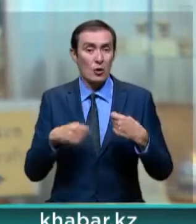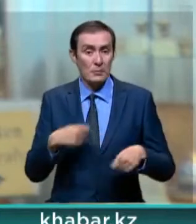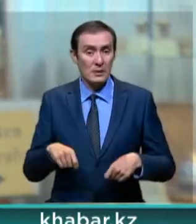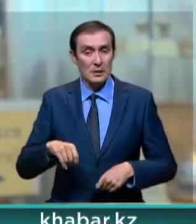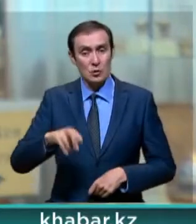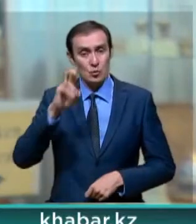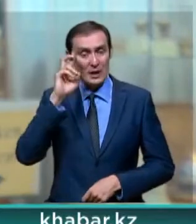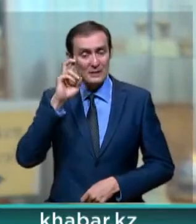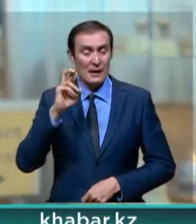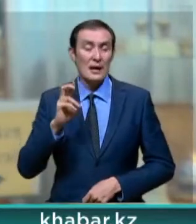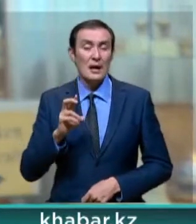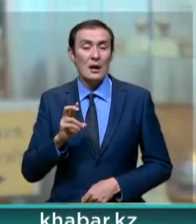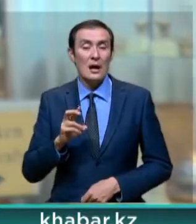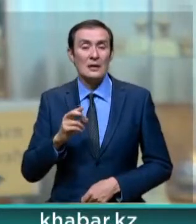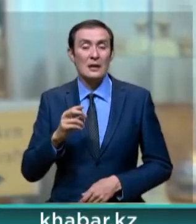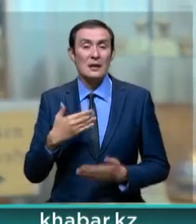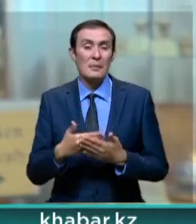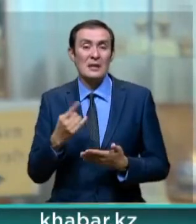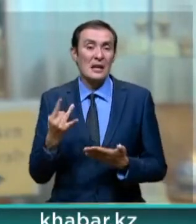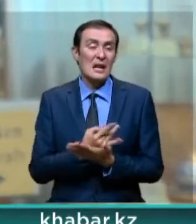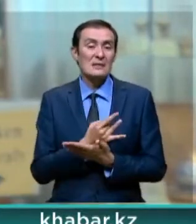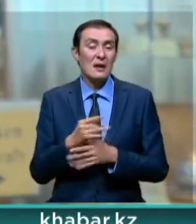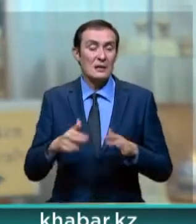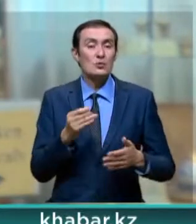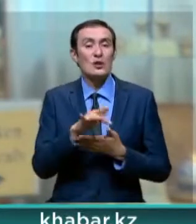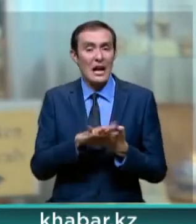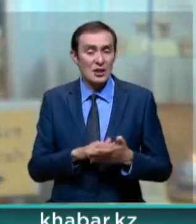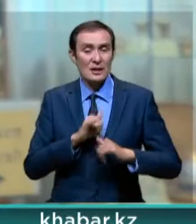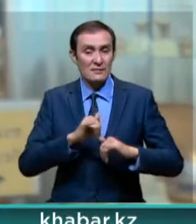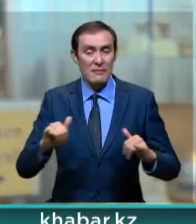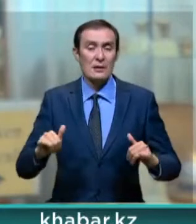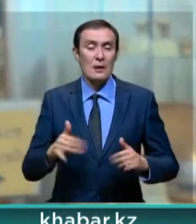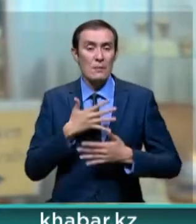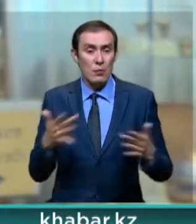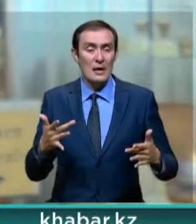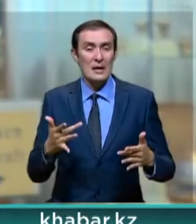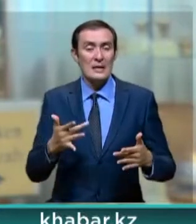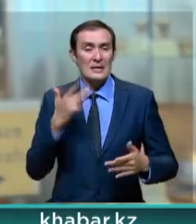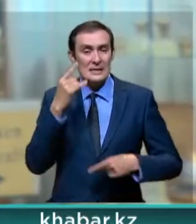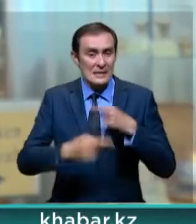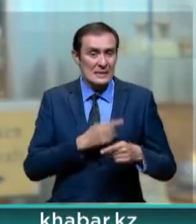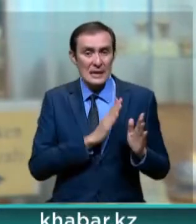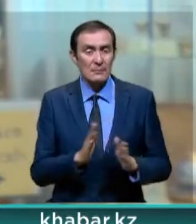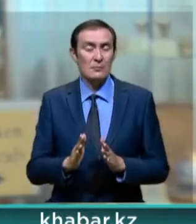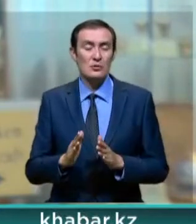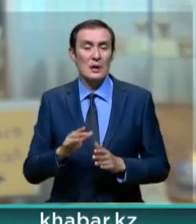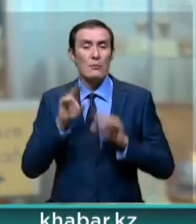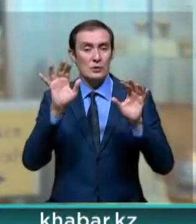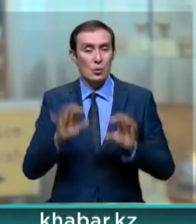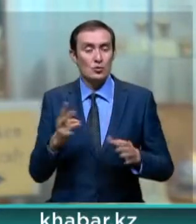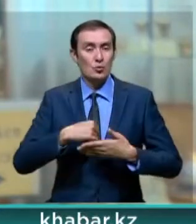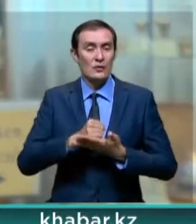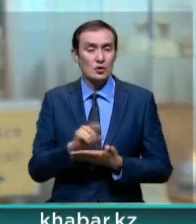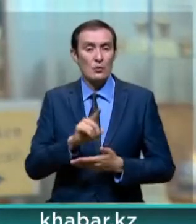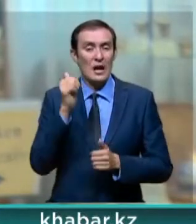что от разовых каких-то акций мы должны все-таки дальше идти уже более к системным мерам. На законодательном уровне необходимо закрепить,